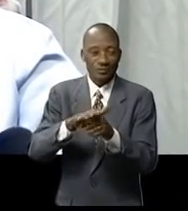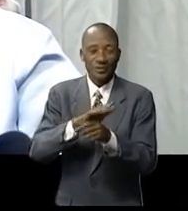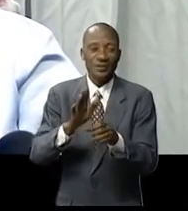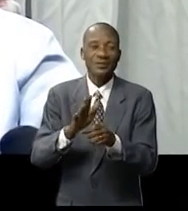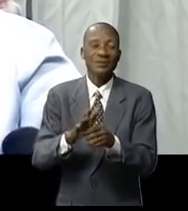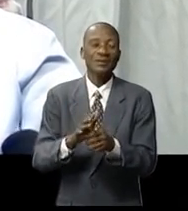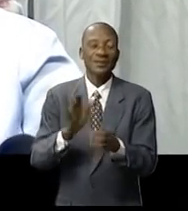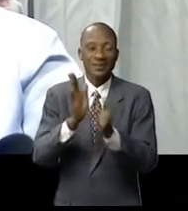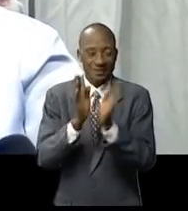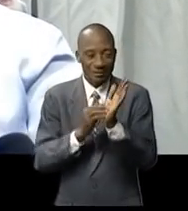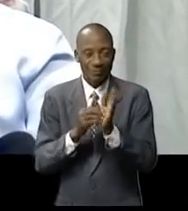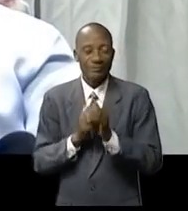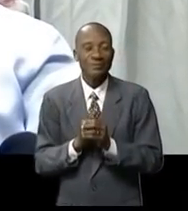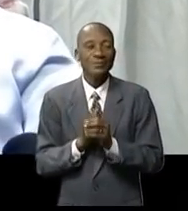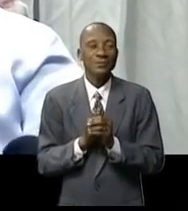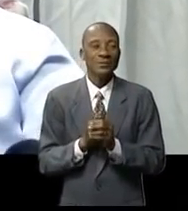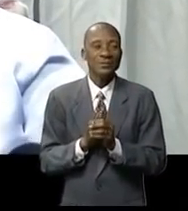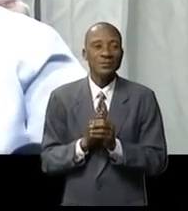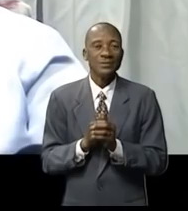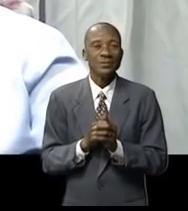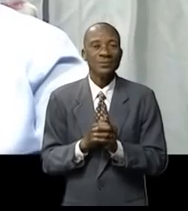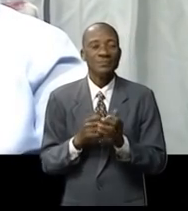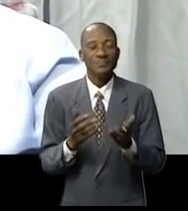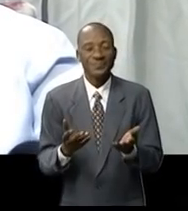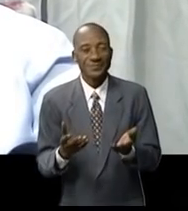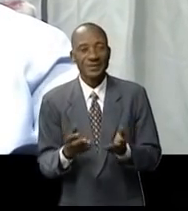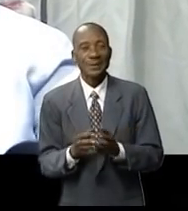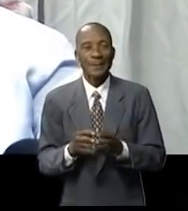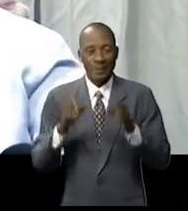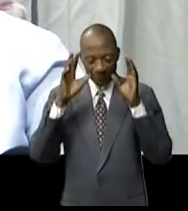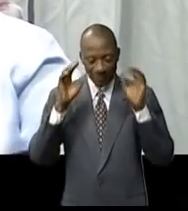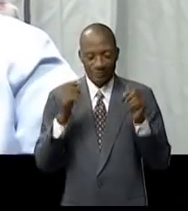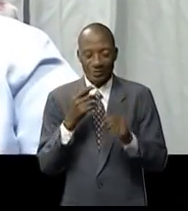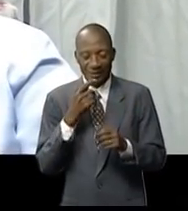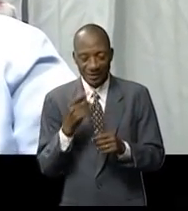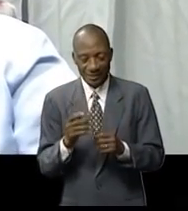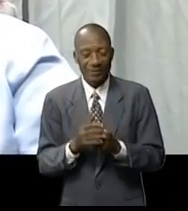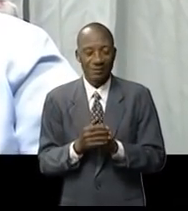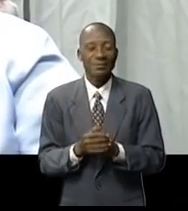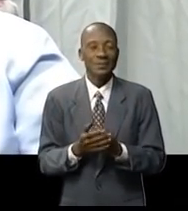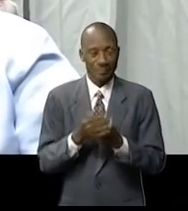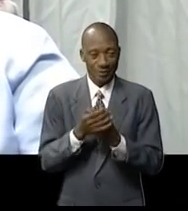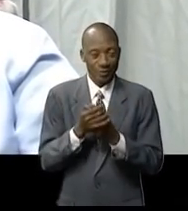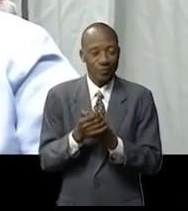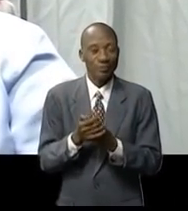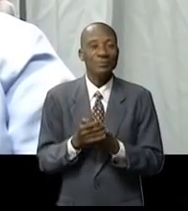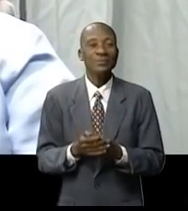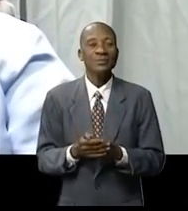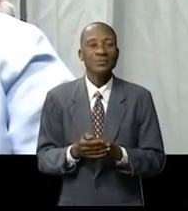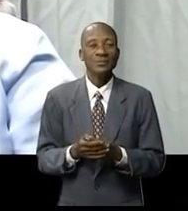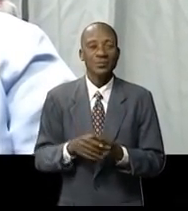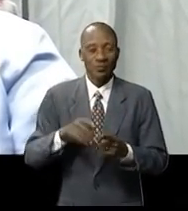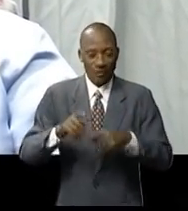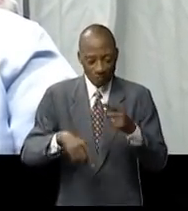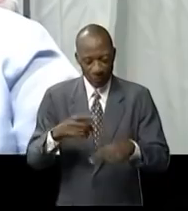Voilà. Donc mon épouse est là, elle vient aussi, la première dame, elle vient de recevoir le vaccin